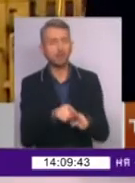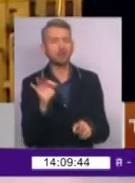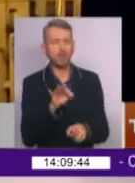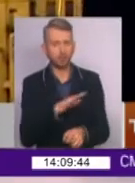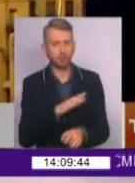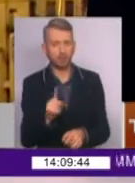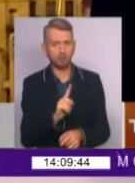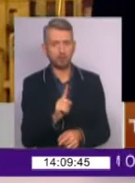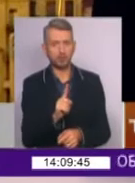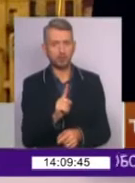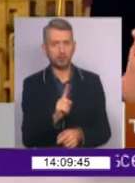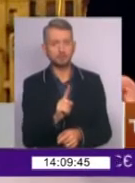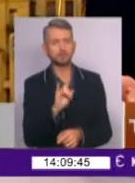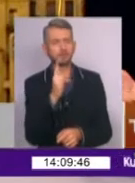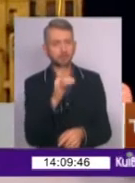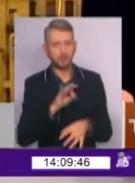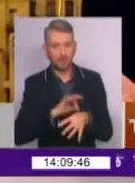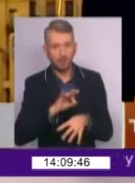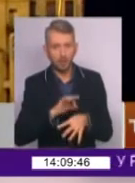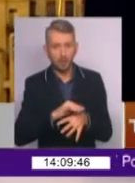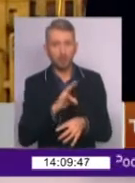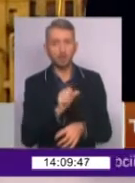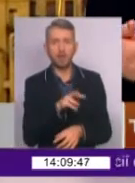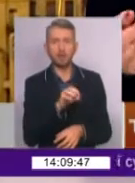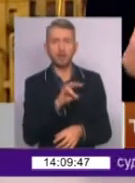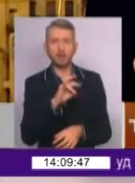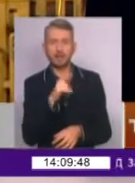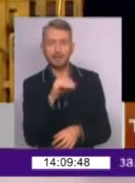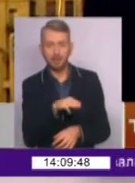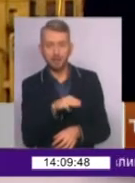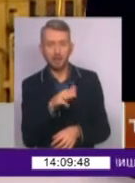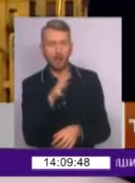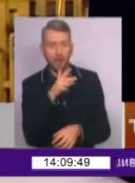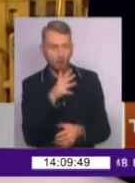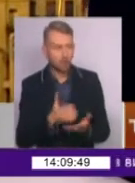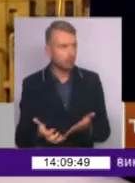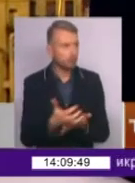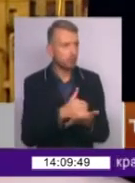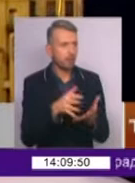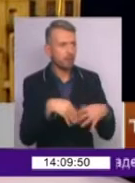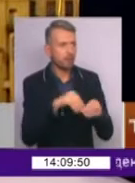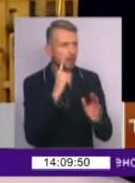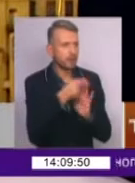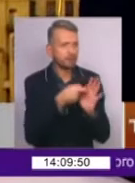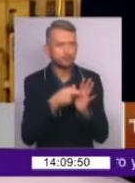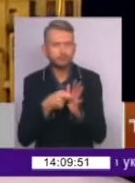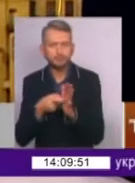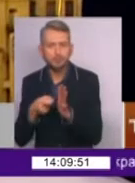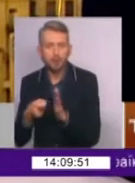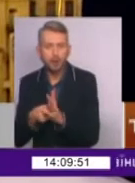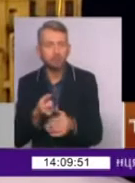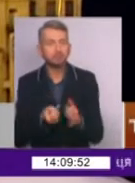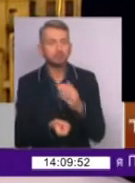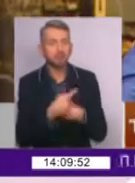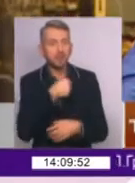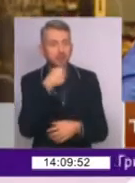що дитина захворіла на менінгіт, а при зборі сімейному анамнезу виясняється, що старший брат, наприклад, хворів на ГРЗ, і йому